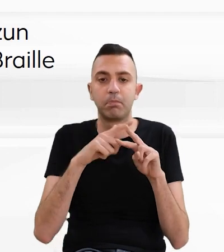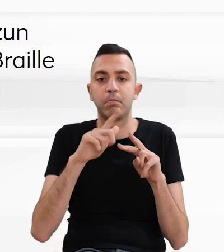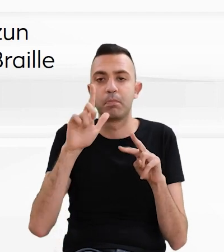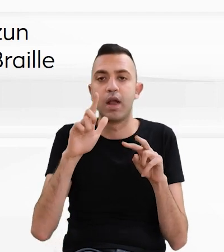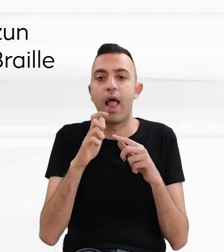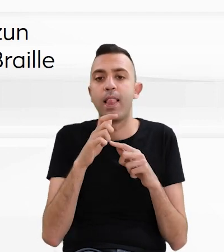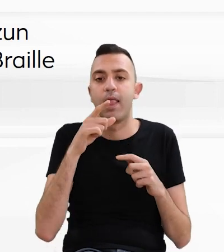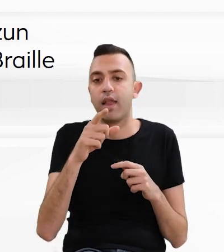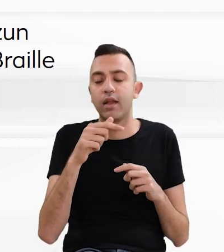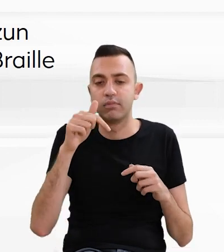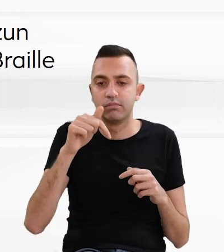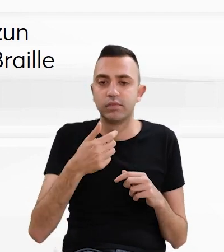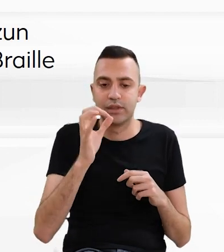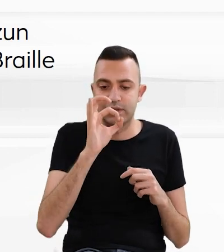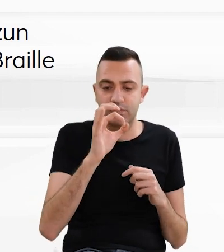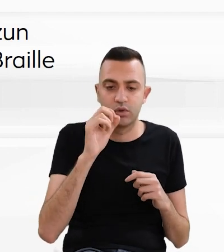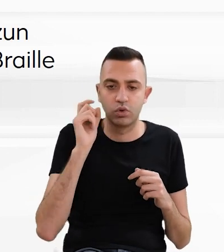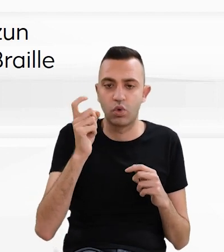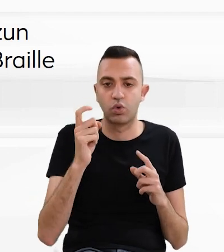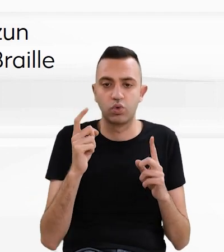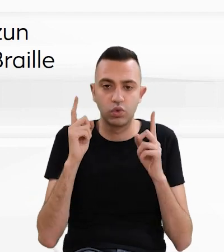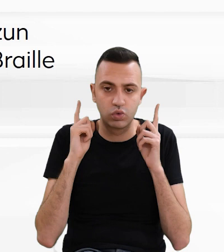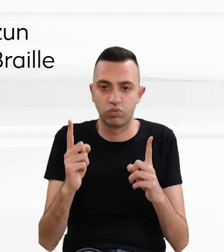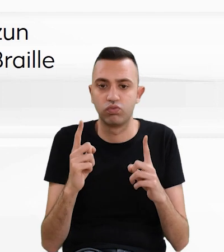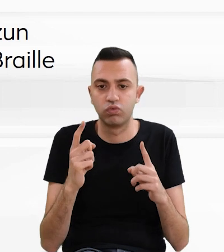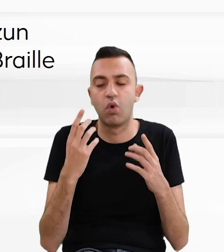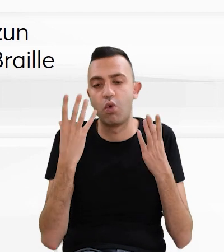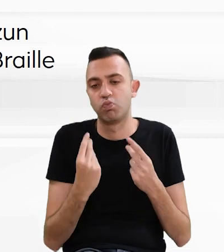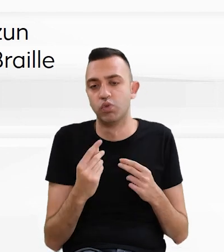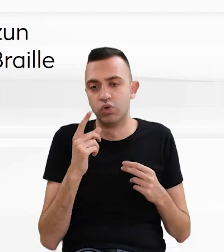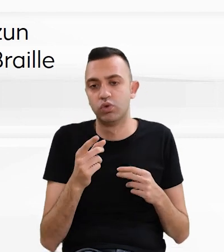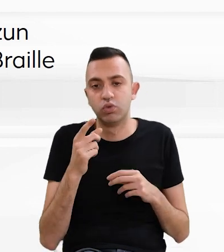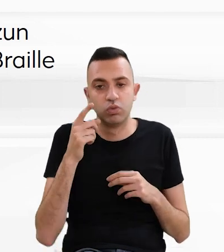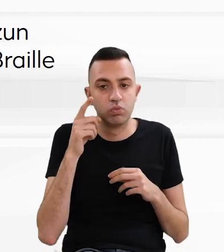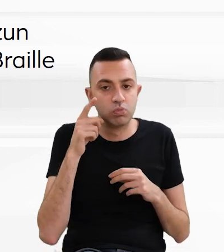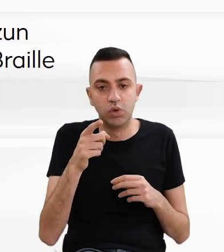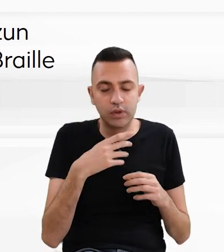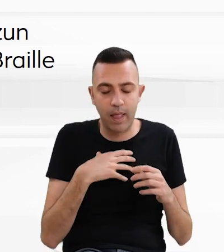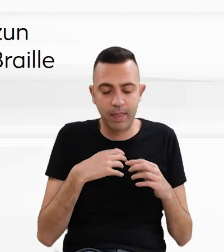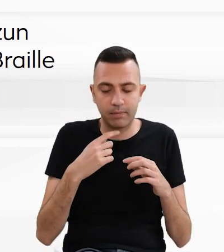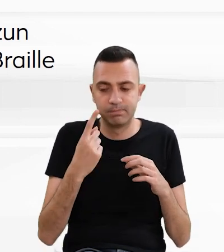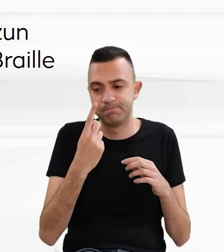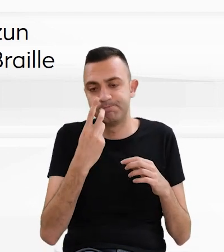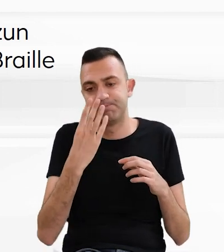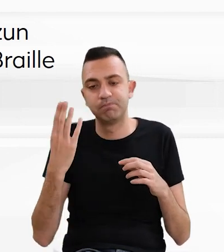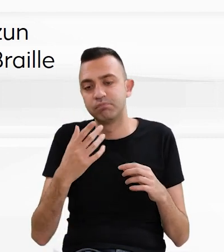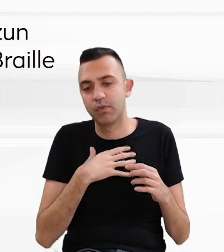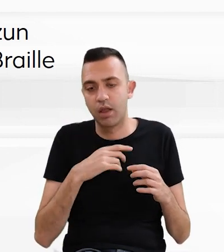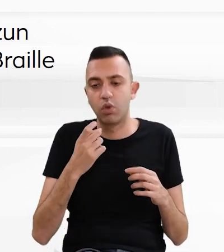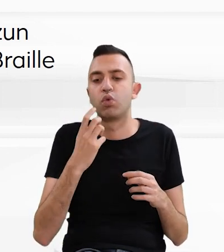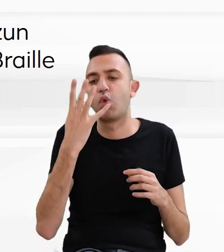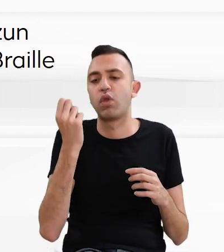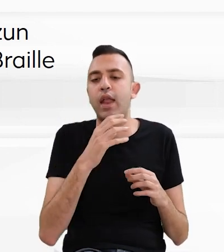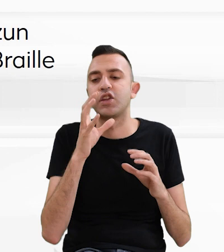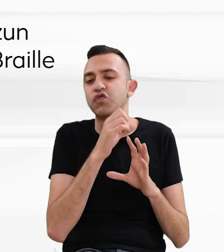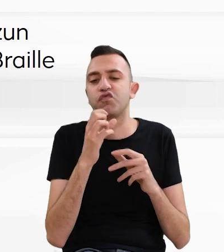aşağıdaki gibi tanımlanmıştır burada 0'dan 9'a kadar olan sayıların tanımlanmış hali verilmiş Bu rakamlar kullanılarak aşağıdaki gibi